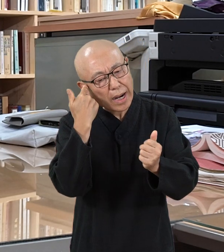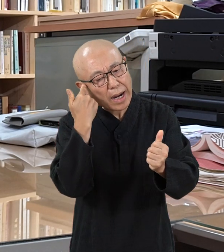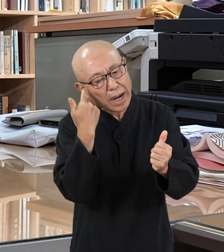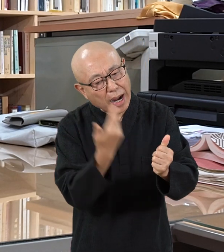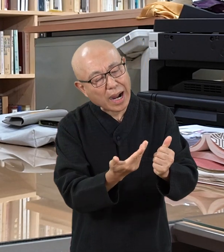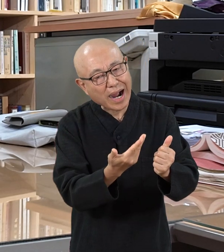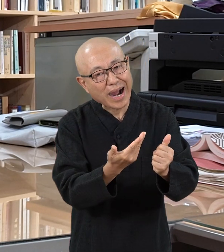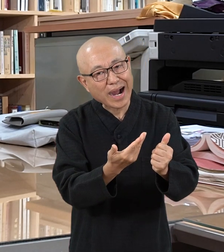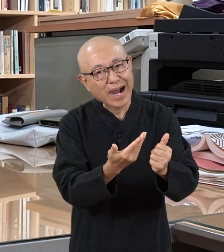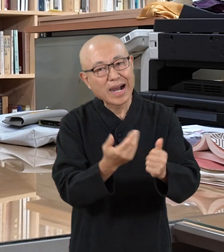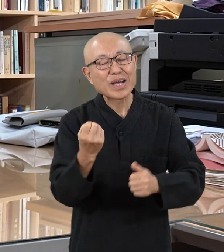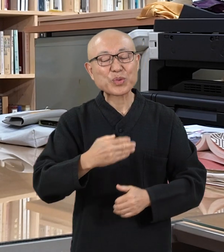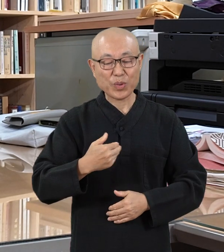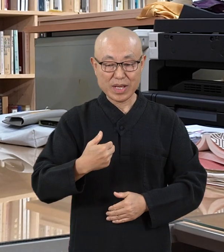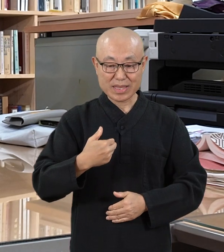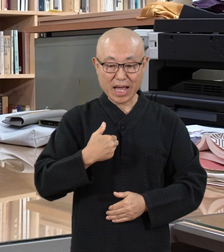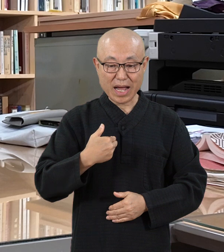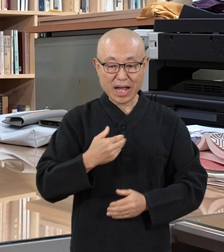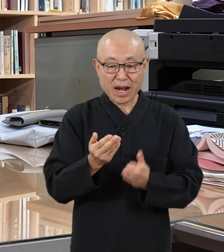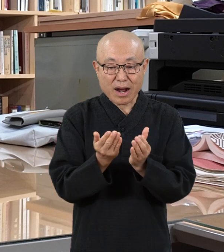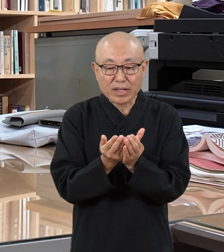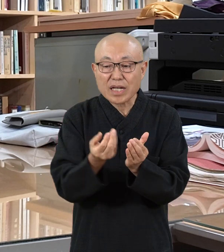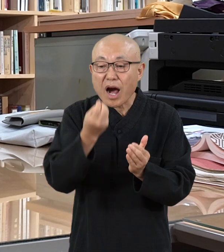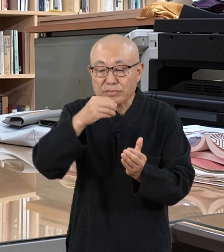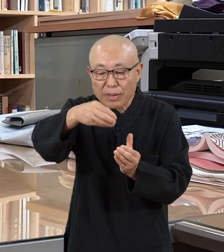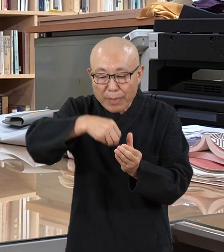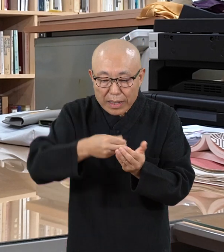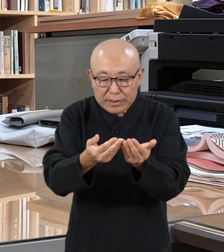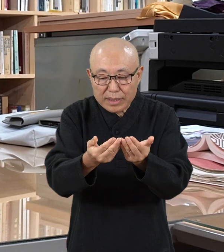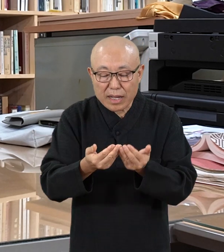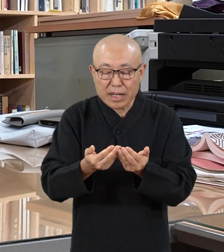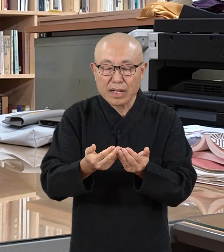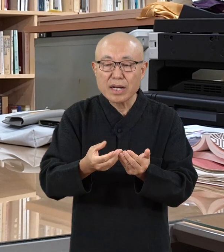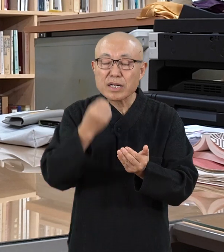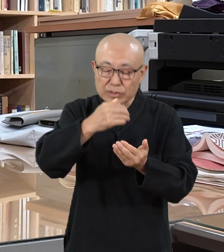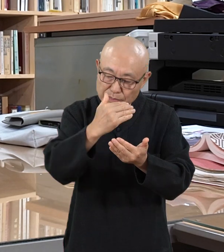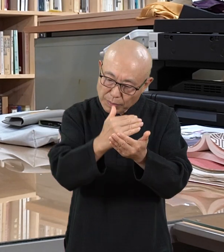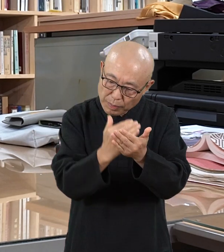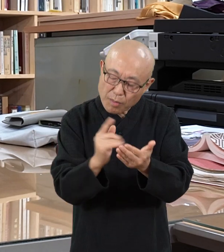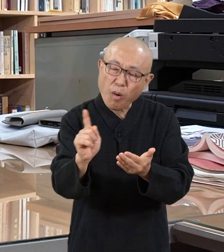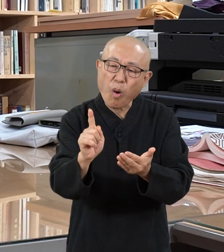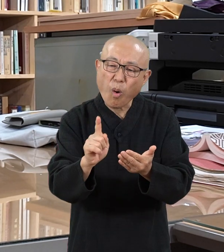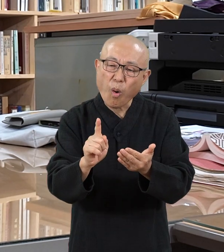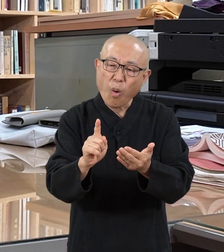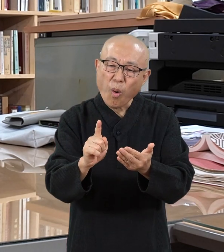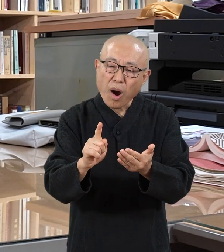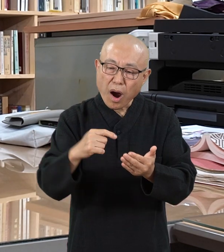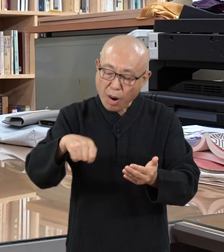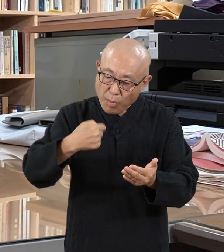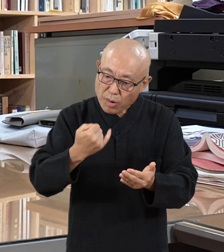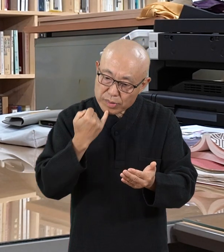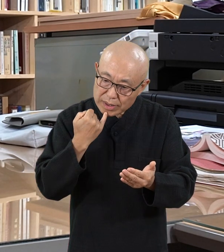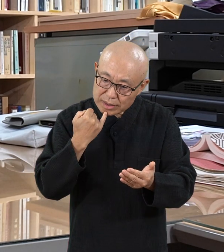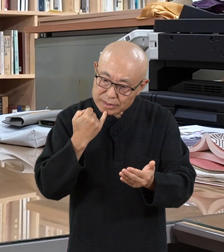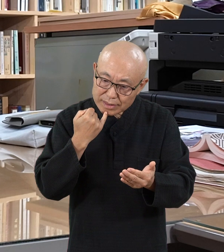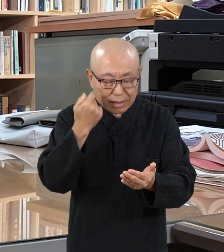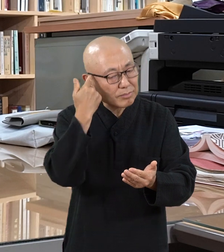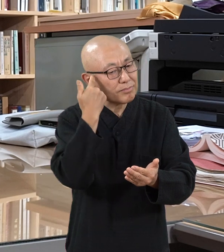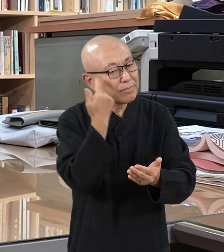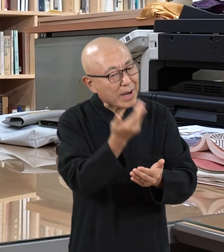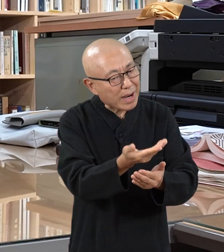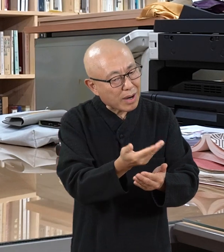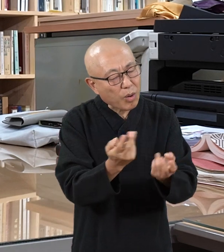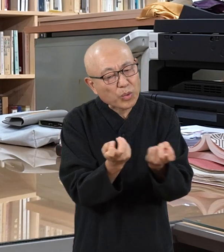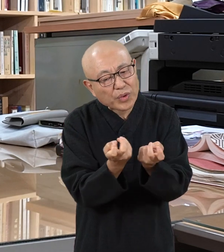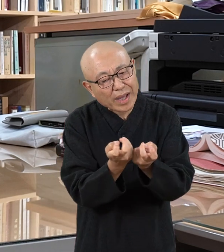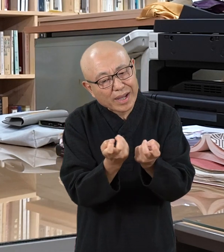될까요? 그리고 또 걸식을 해왔는데 음식은 이러한 것을 받아왔습니다. 이것을 먹어도 되나요?